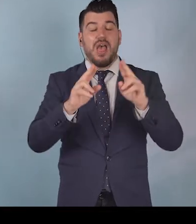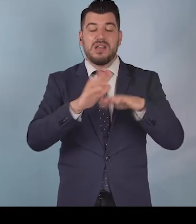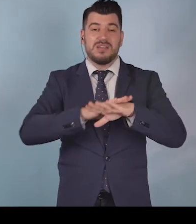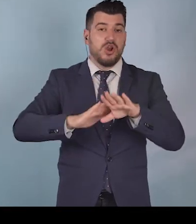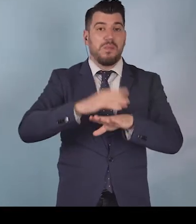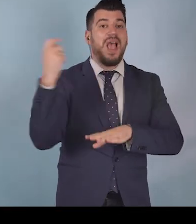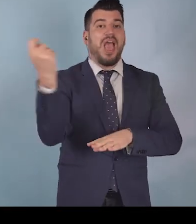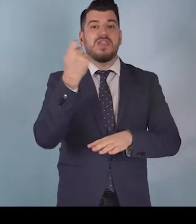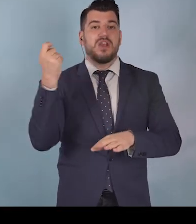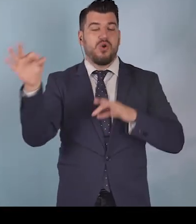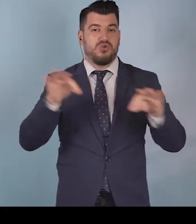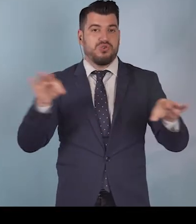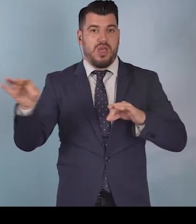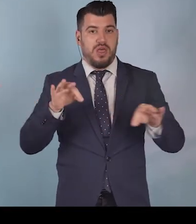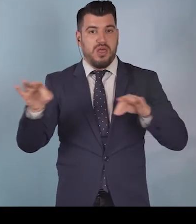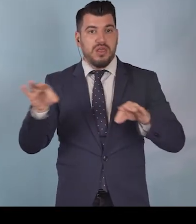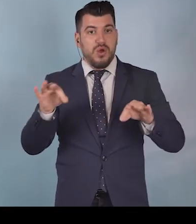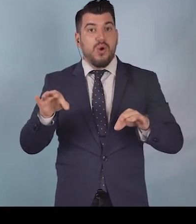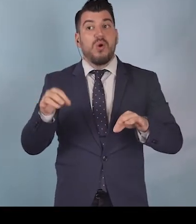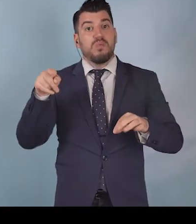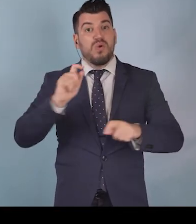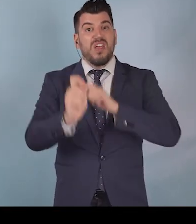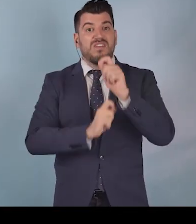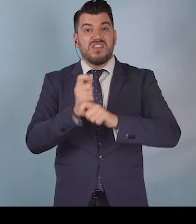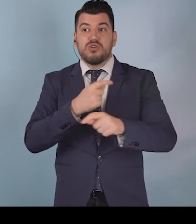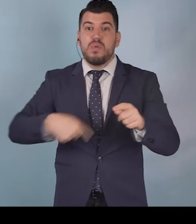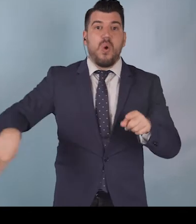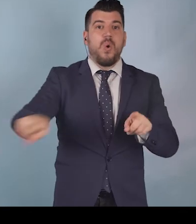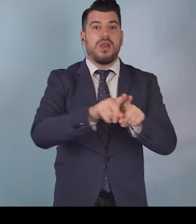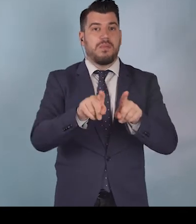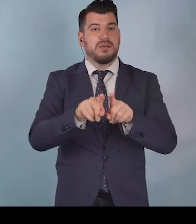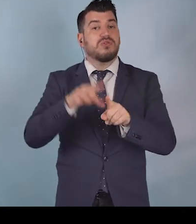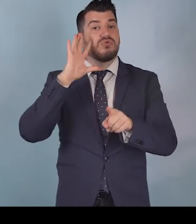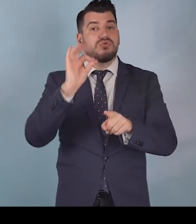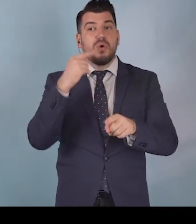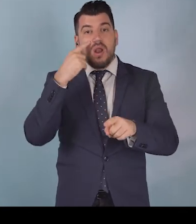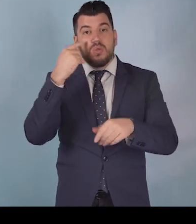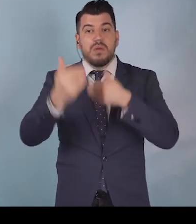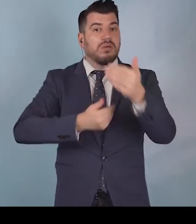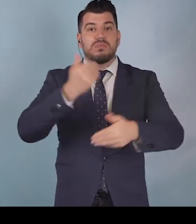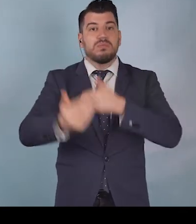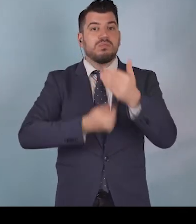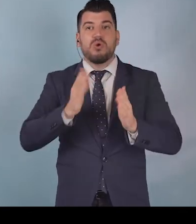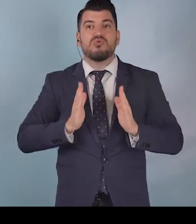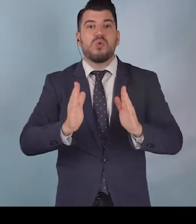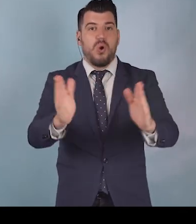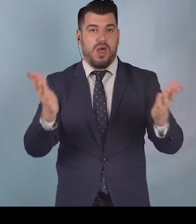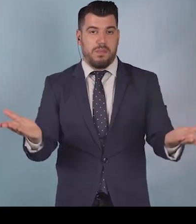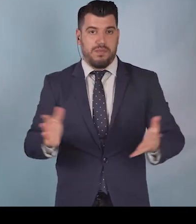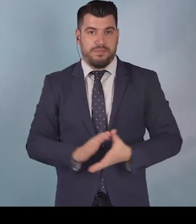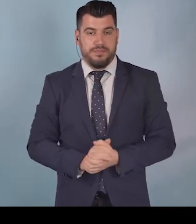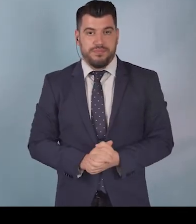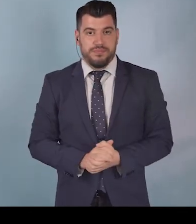θεμάτων σε επίπεδο, σε ευρωπαϊκό επίπεδο, αλλά επίσης και να υπάρξει ένα εθνικό σχέδιο το οποίο